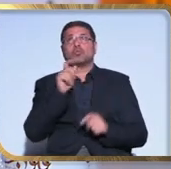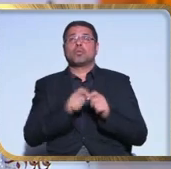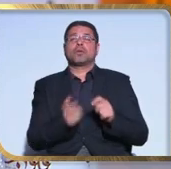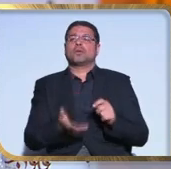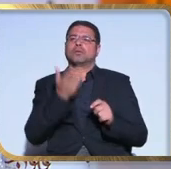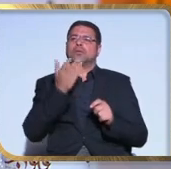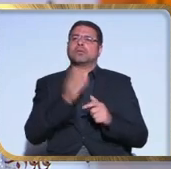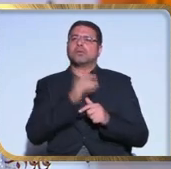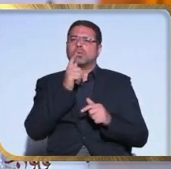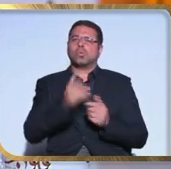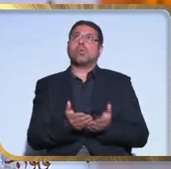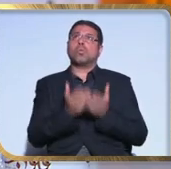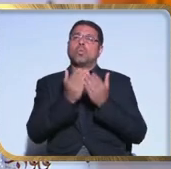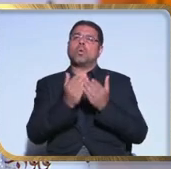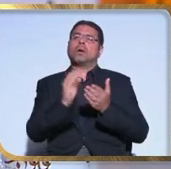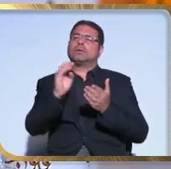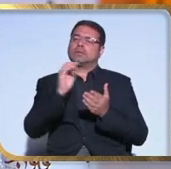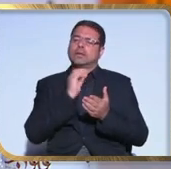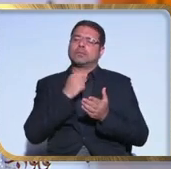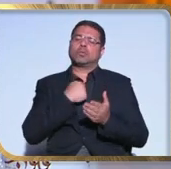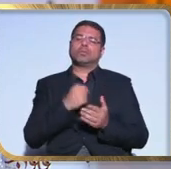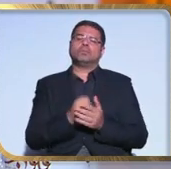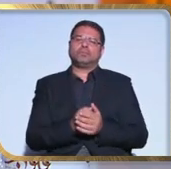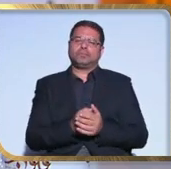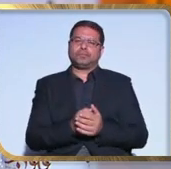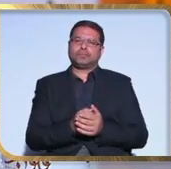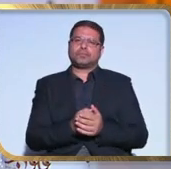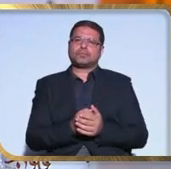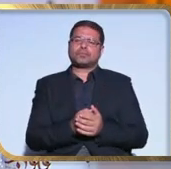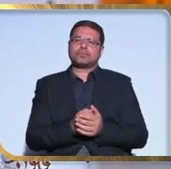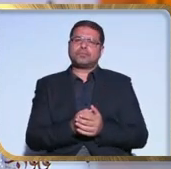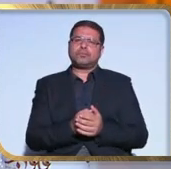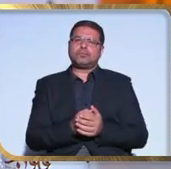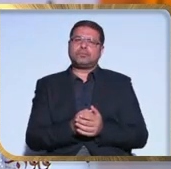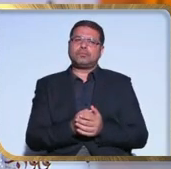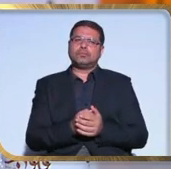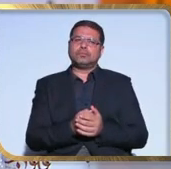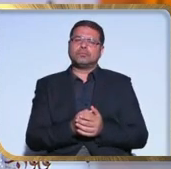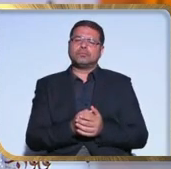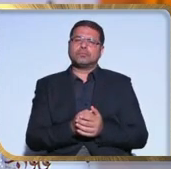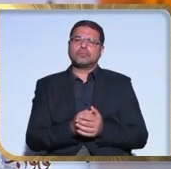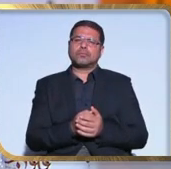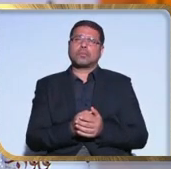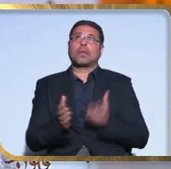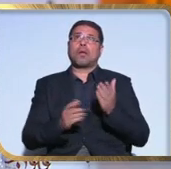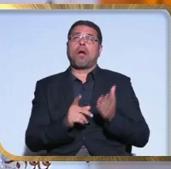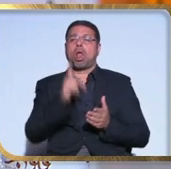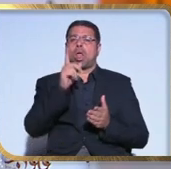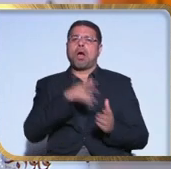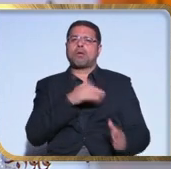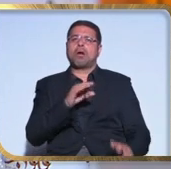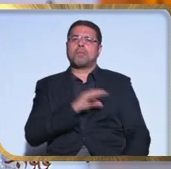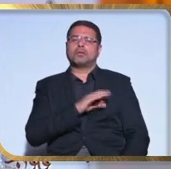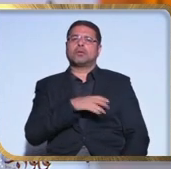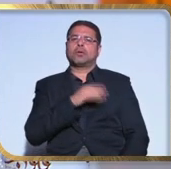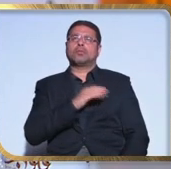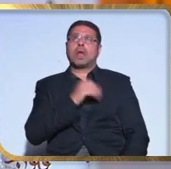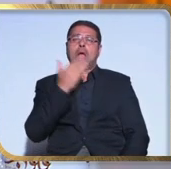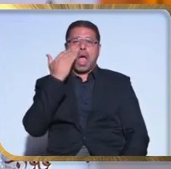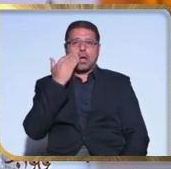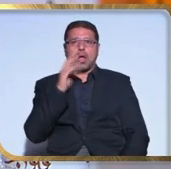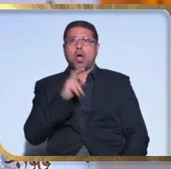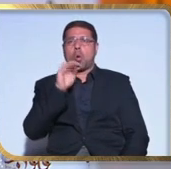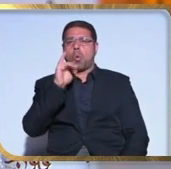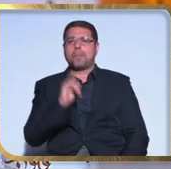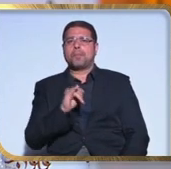العظيم وقال ربكم ادعوني استجب لكم يا الله يا رحمن يا رحيم يا حي يا